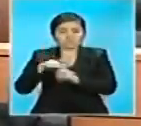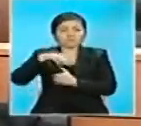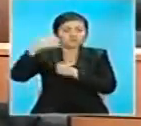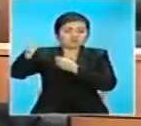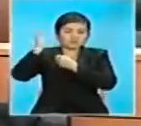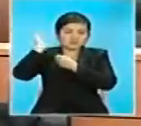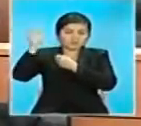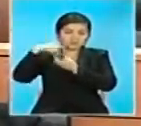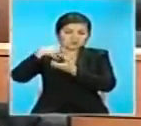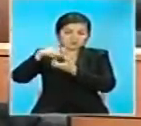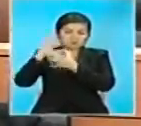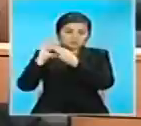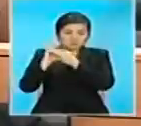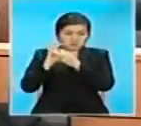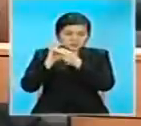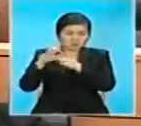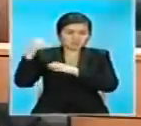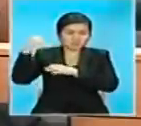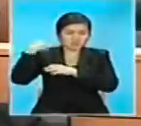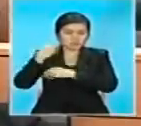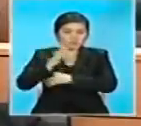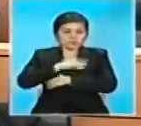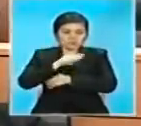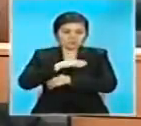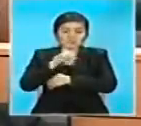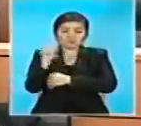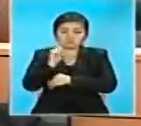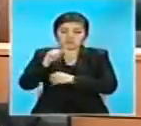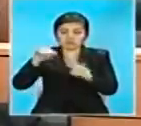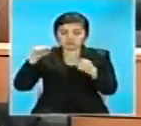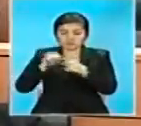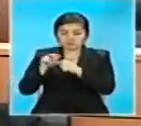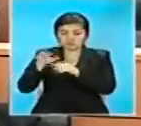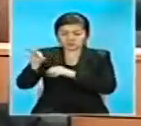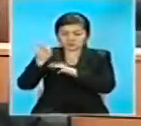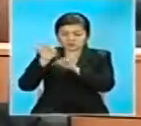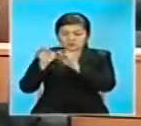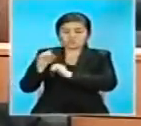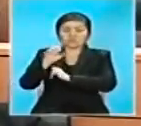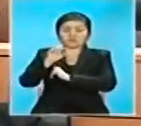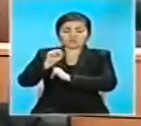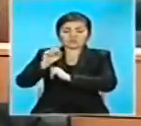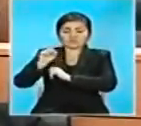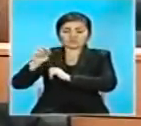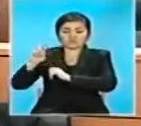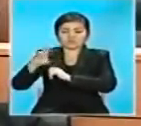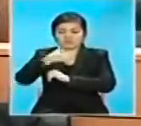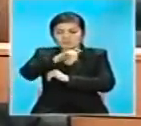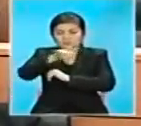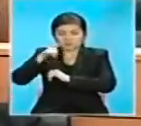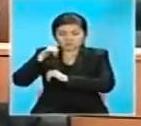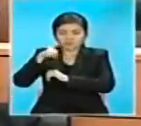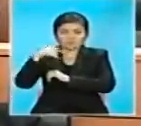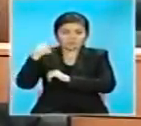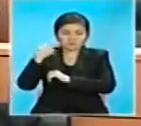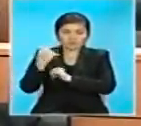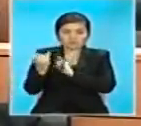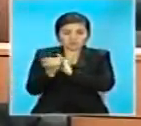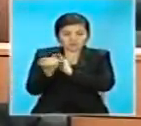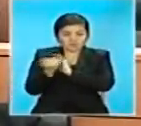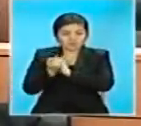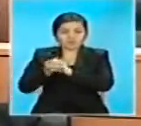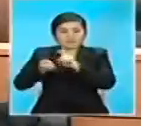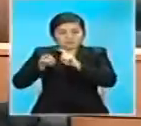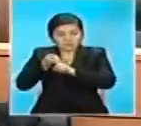ลัวว่าสสรที่เลือกมานั้นจะเป็นร่างทรงหลายท่